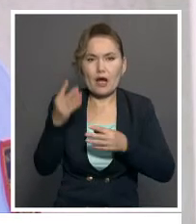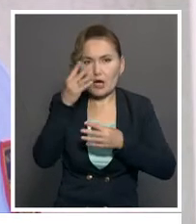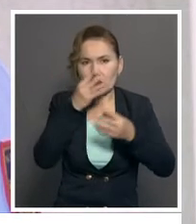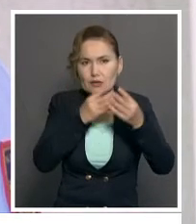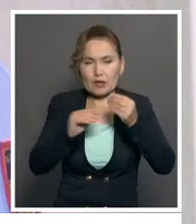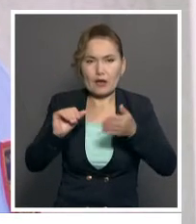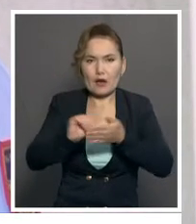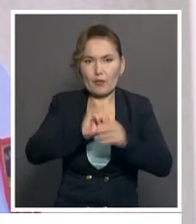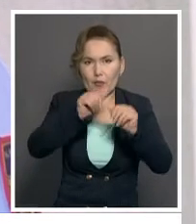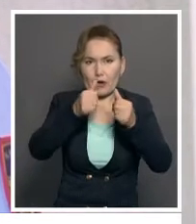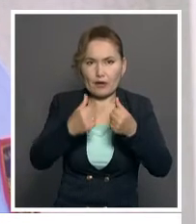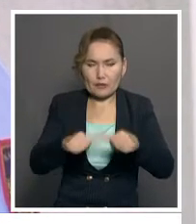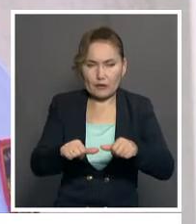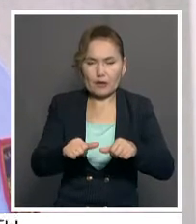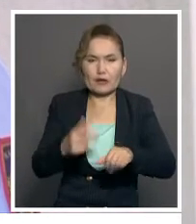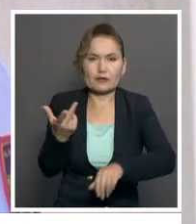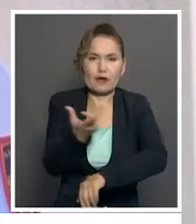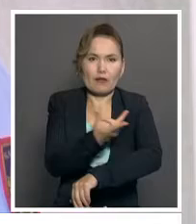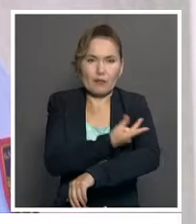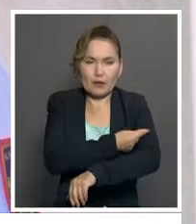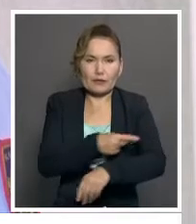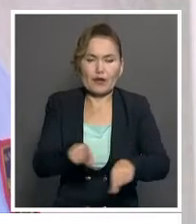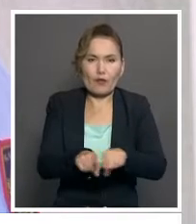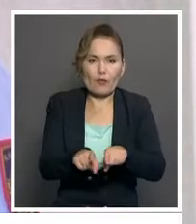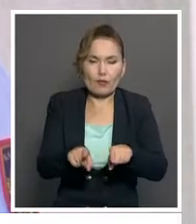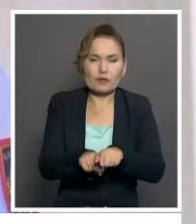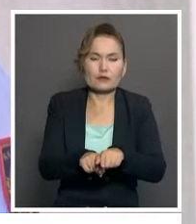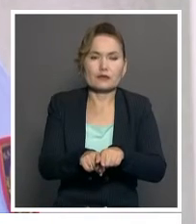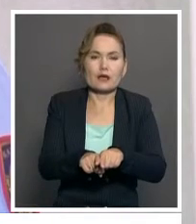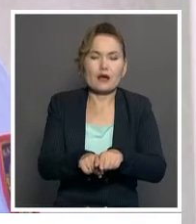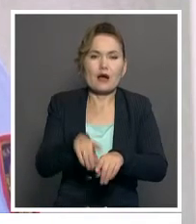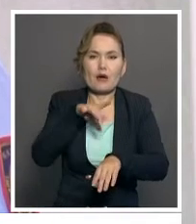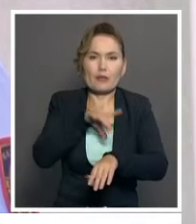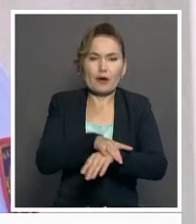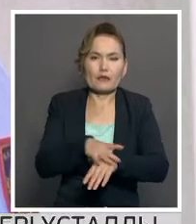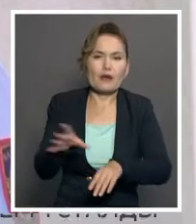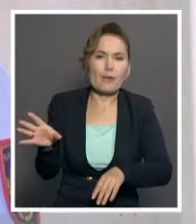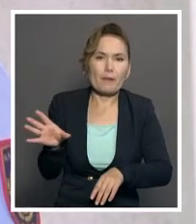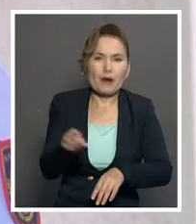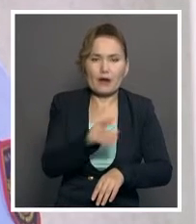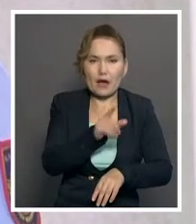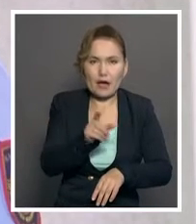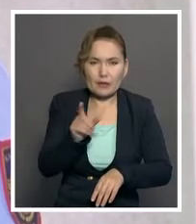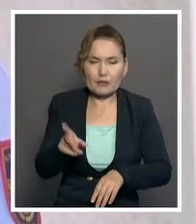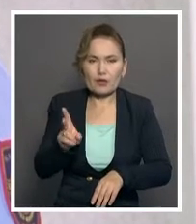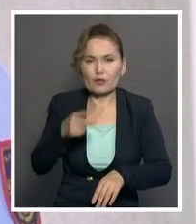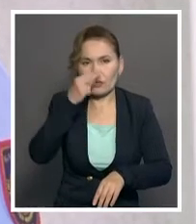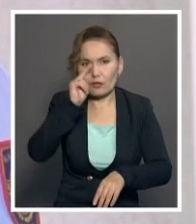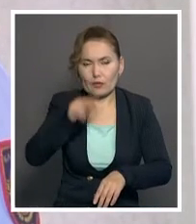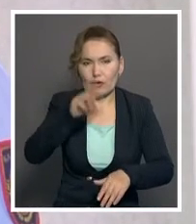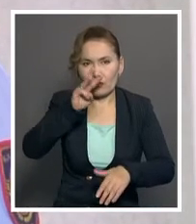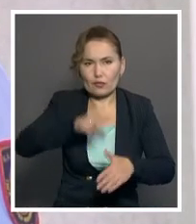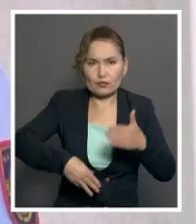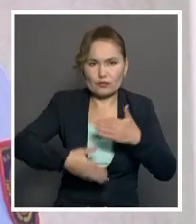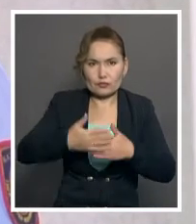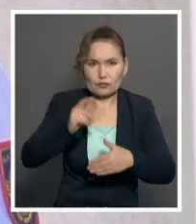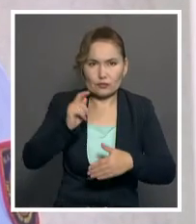заңсыз жолмен алынған вакцина паспорттарына барлық азаматтар анықталып, олардан жауап алынатын болады.